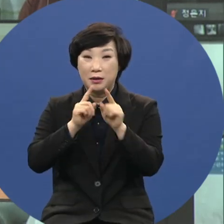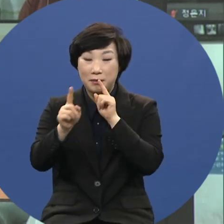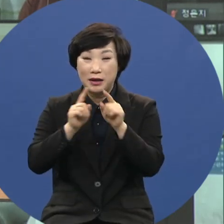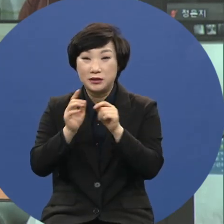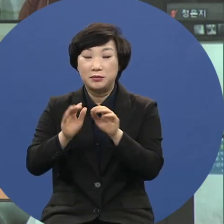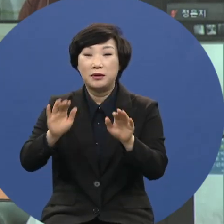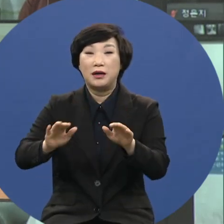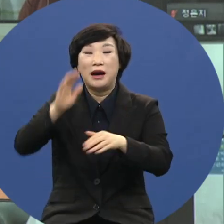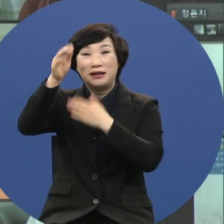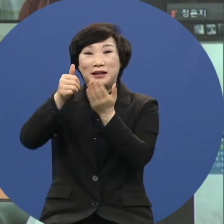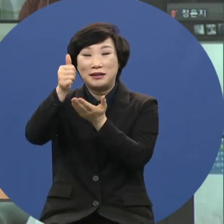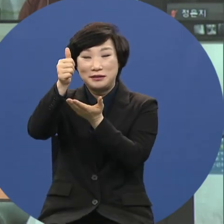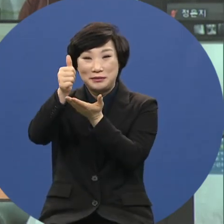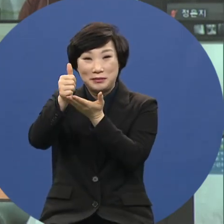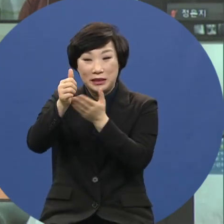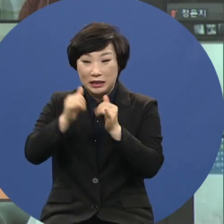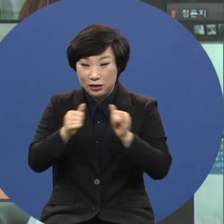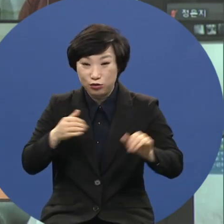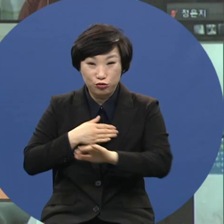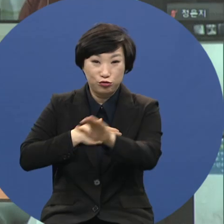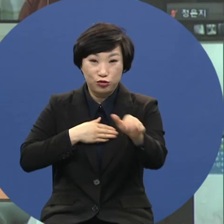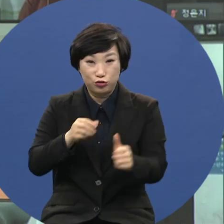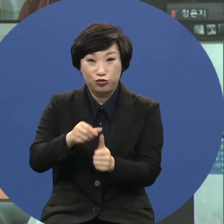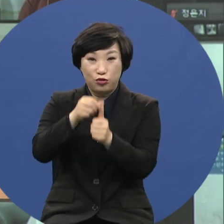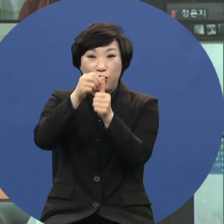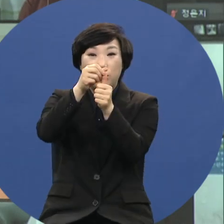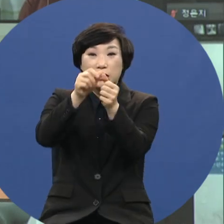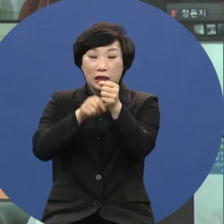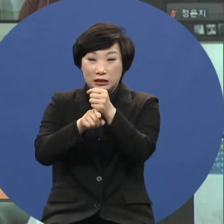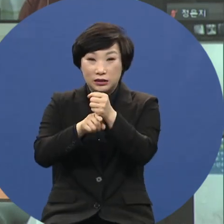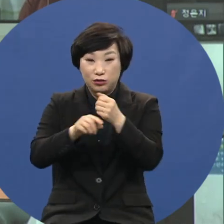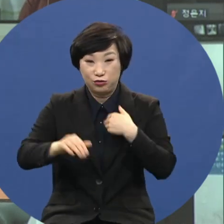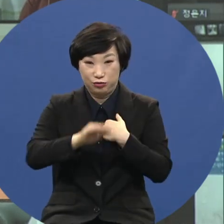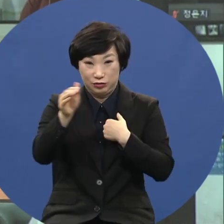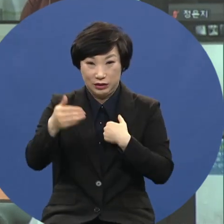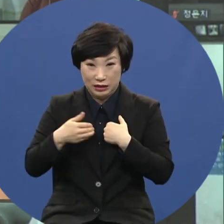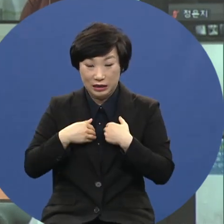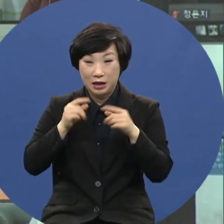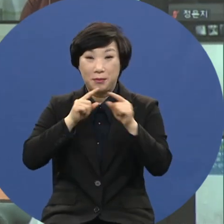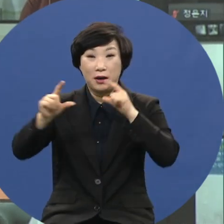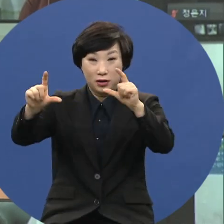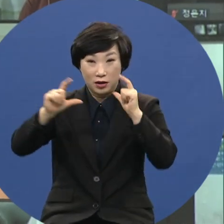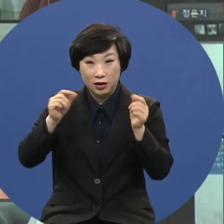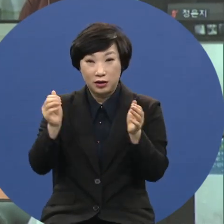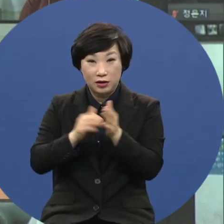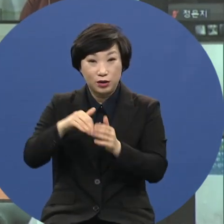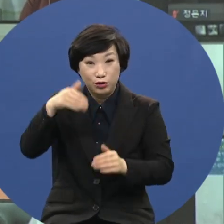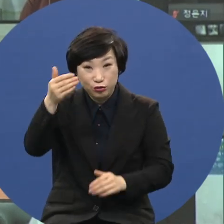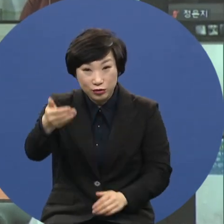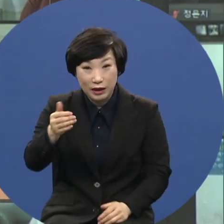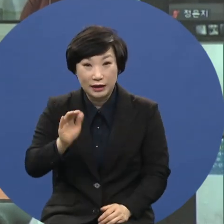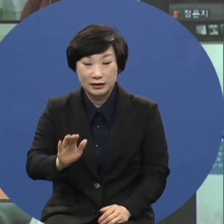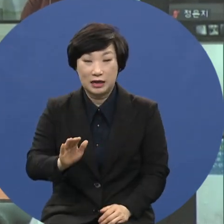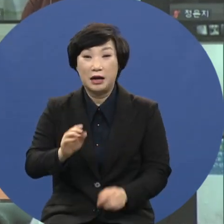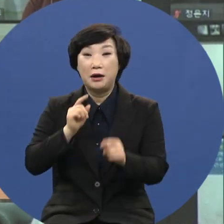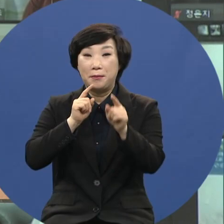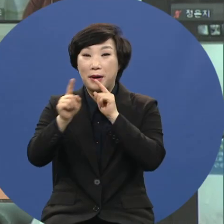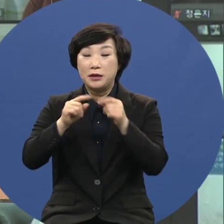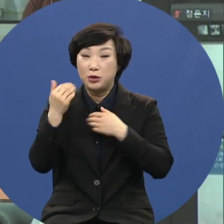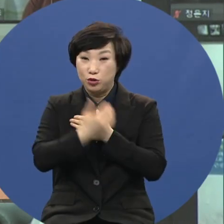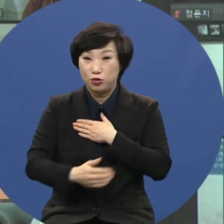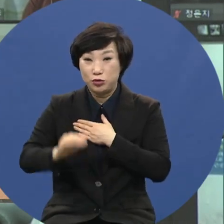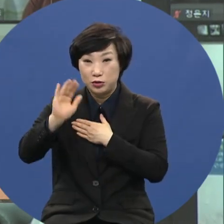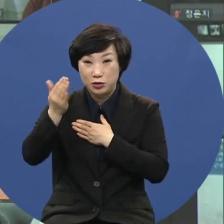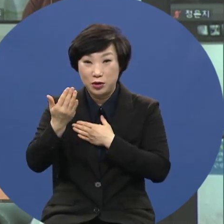말씀으로 하나님이 인류 구원의 뜻을 우리에게 말씀하신 다음에 말씀이